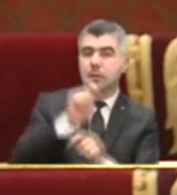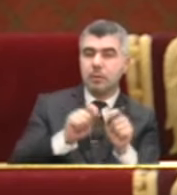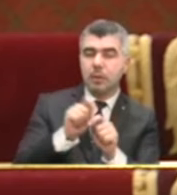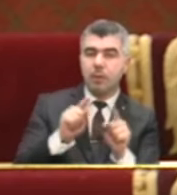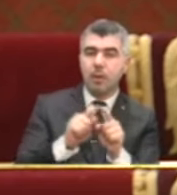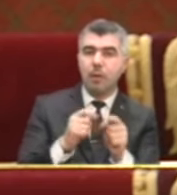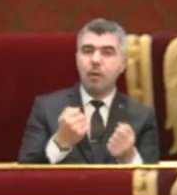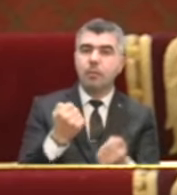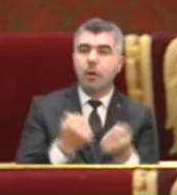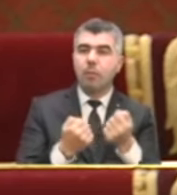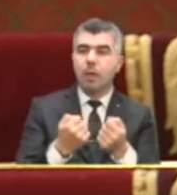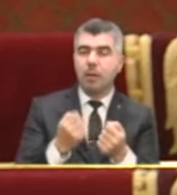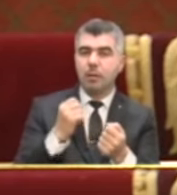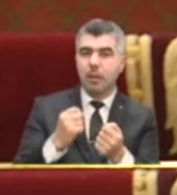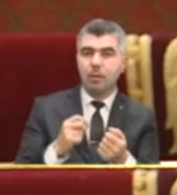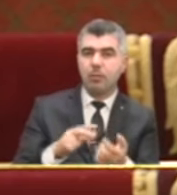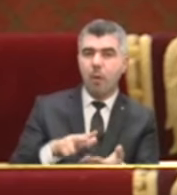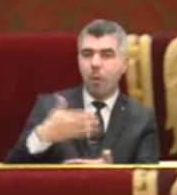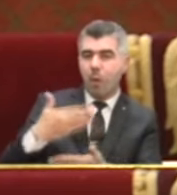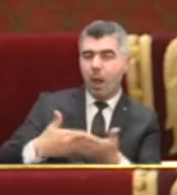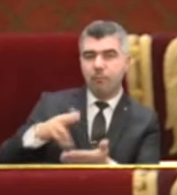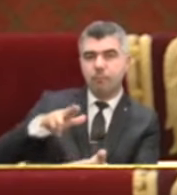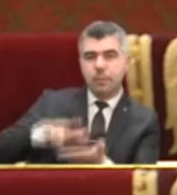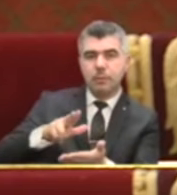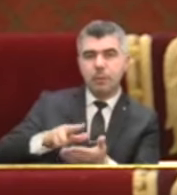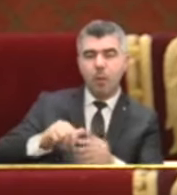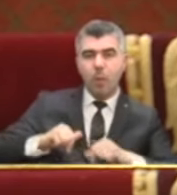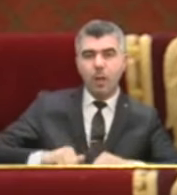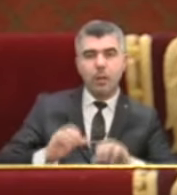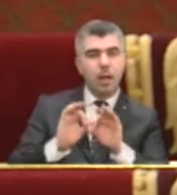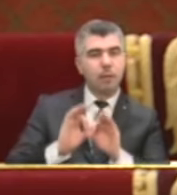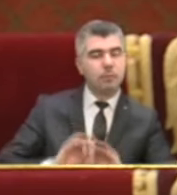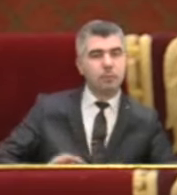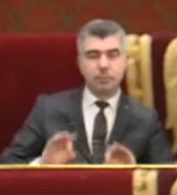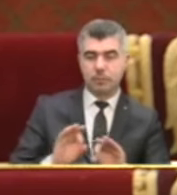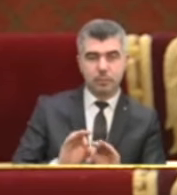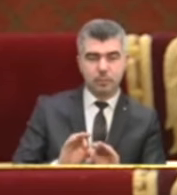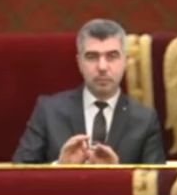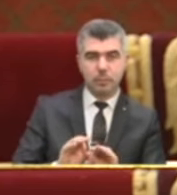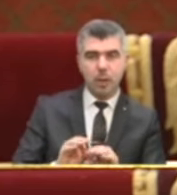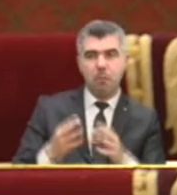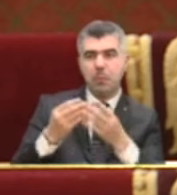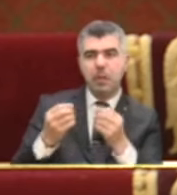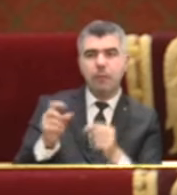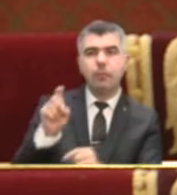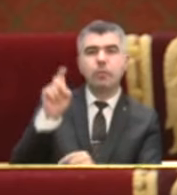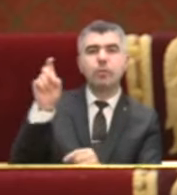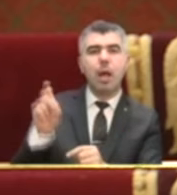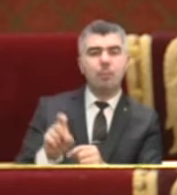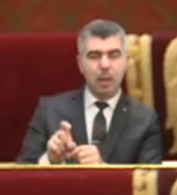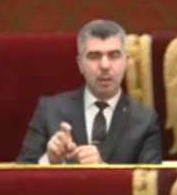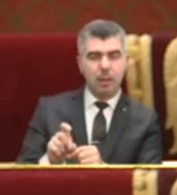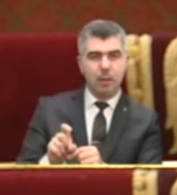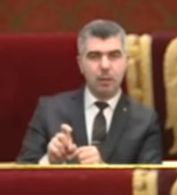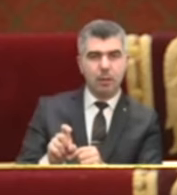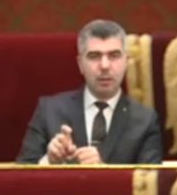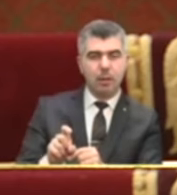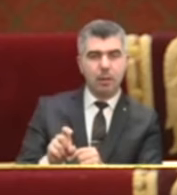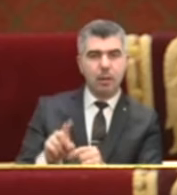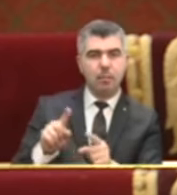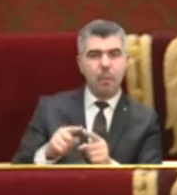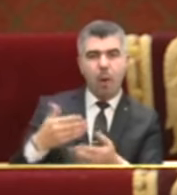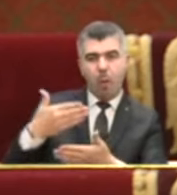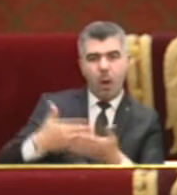السري في العالم القروي. كتعرف السيد الوزير النقل مجموعة من الجماعات الترابية ما فيهاش رخص ديال